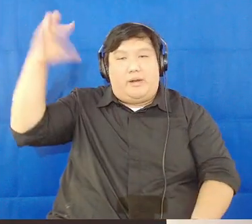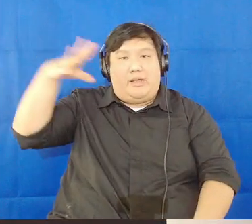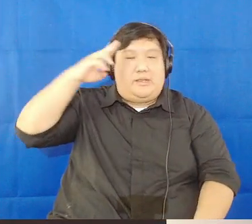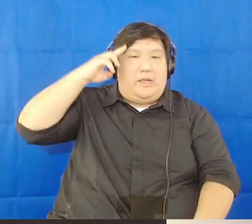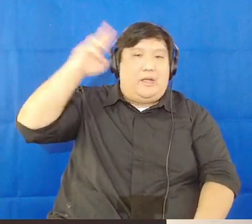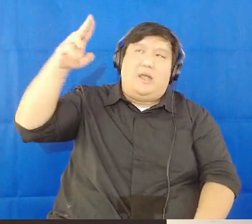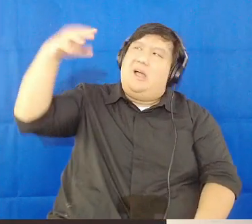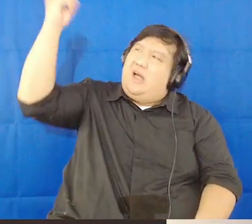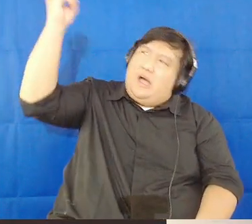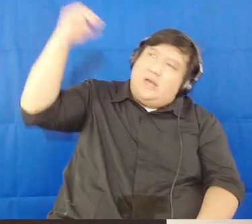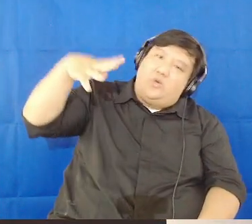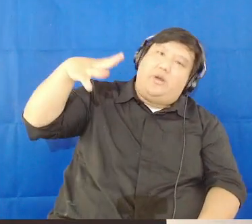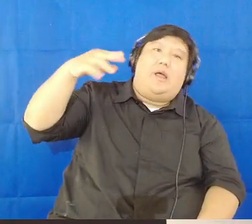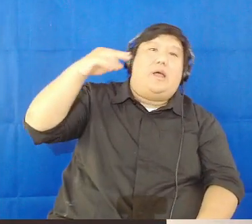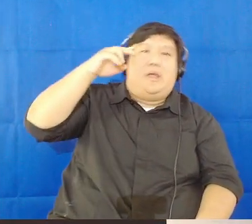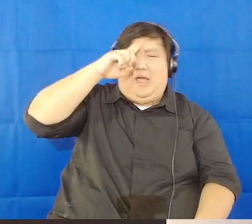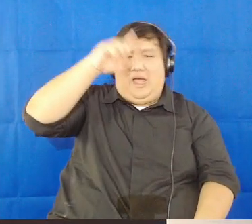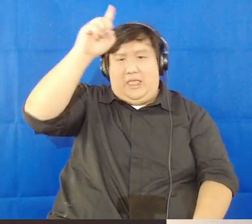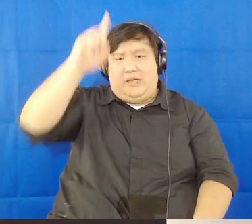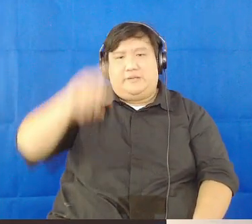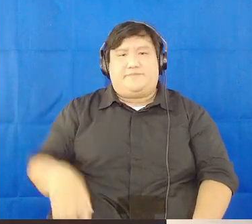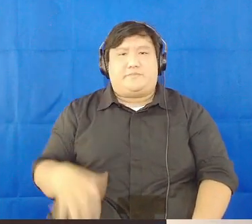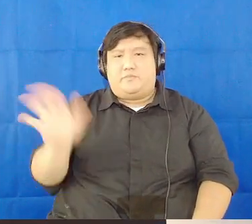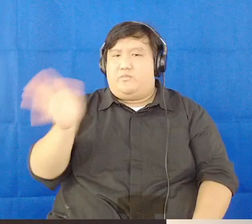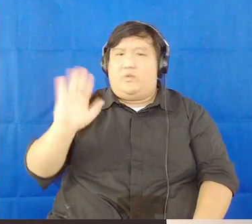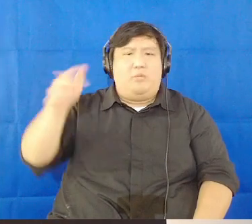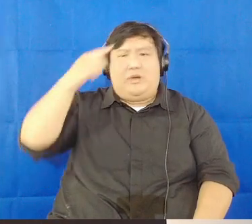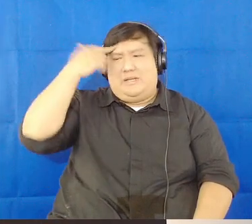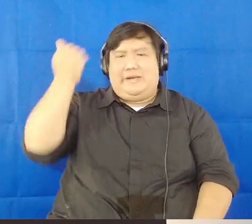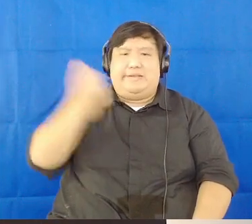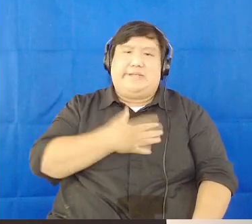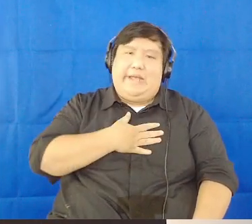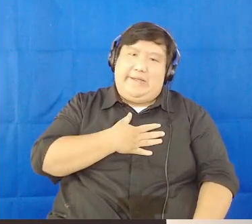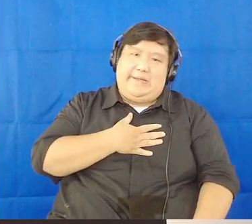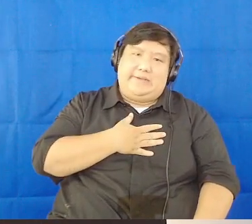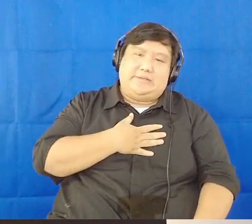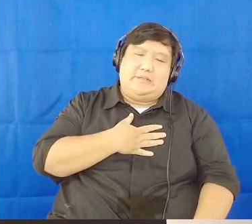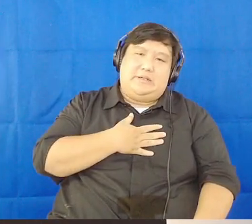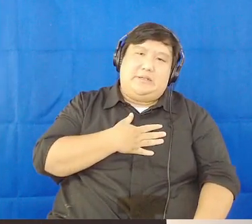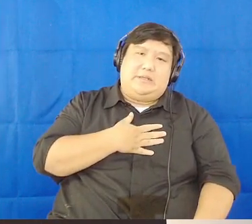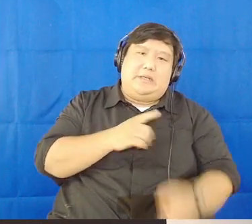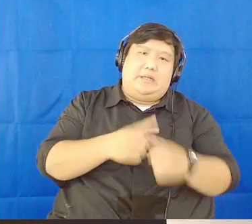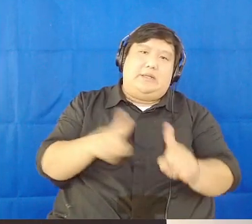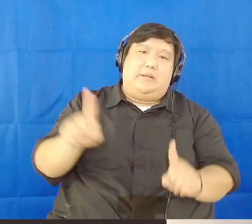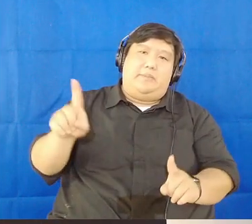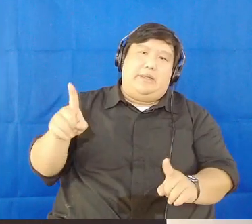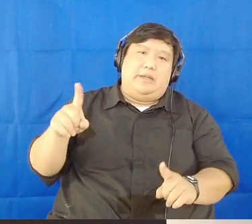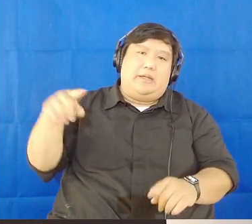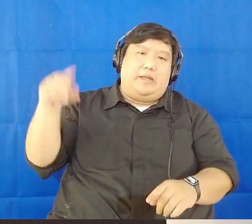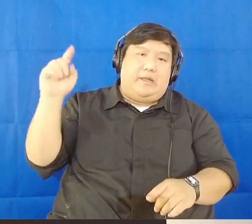yang baik itu pun bukan karena saya. Seperti Yesus yang memberikan dirinya, maka pemberian diri Yesus